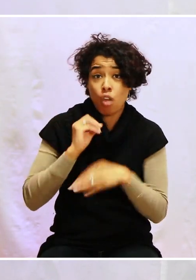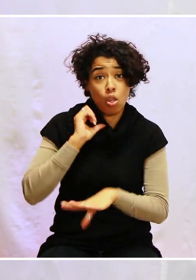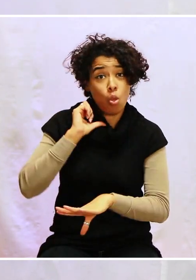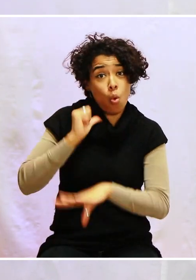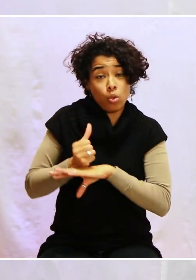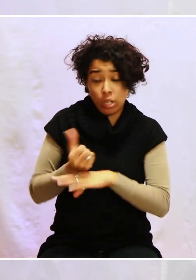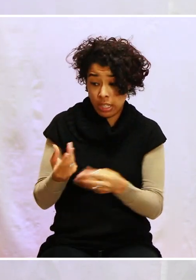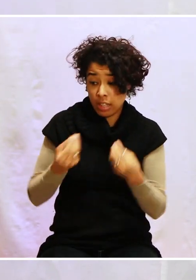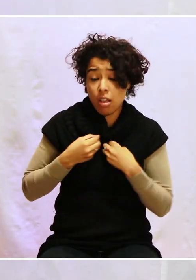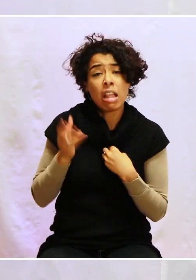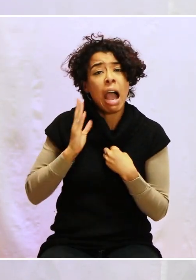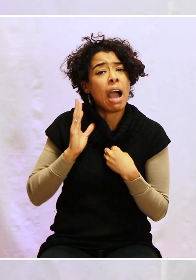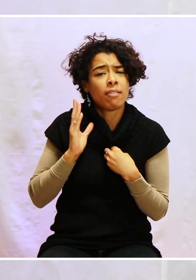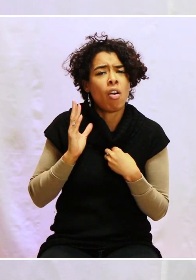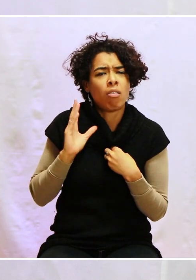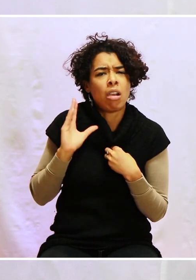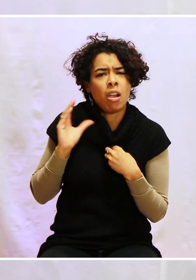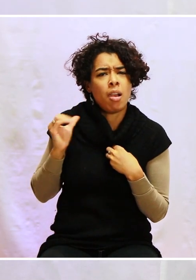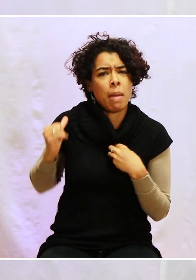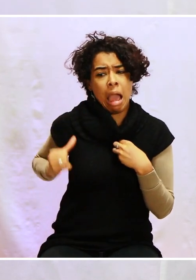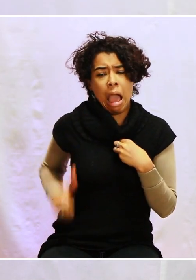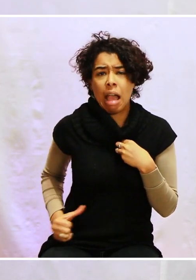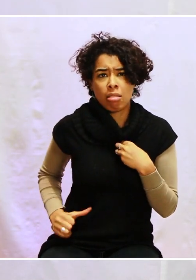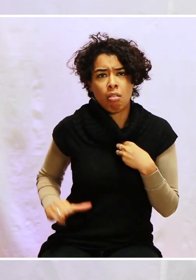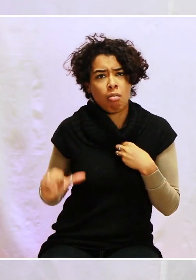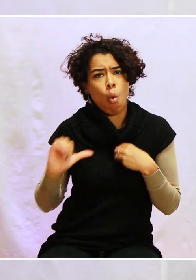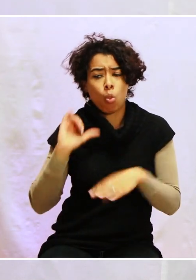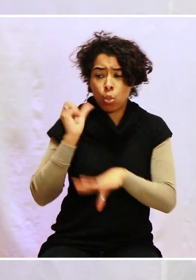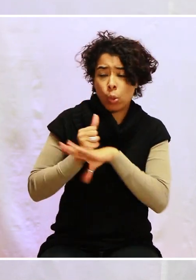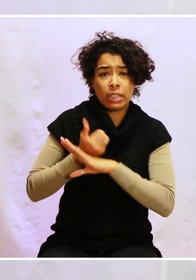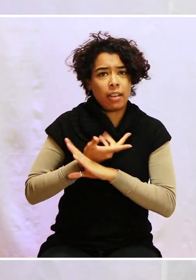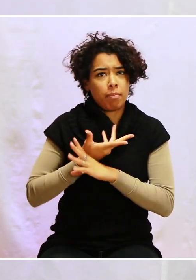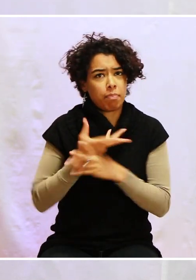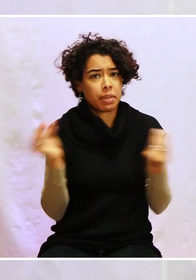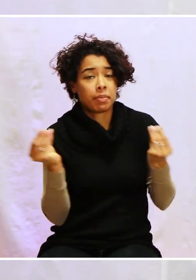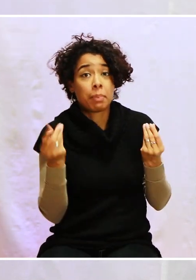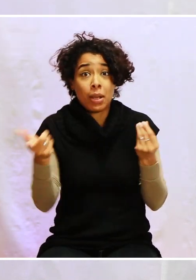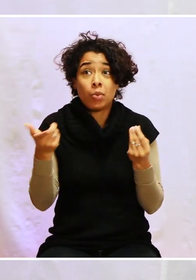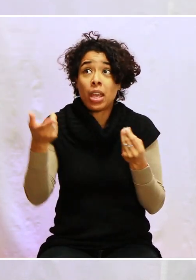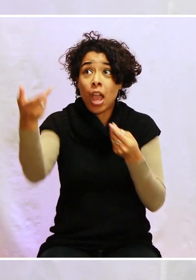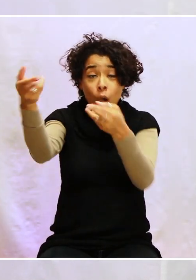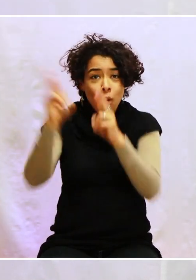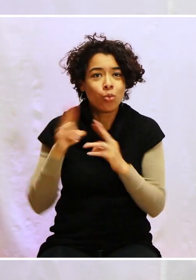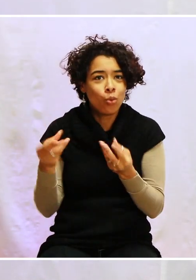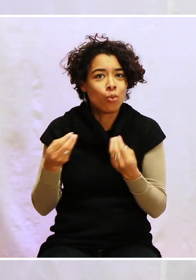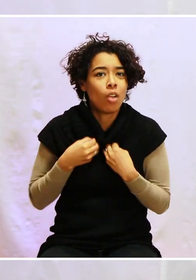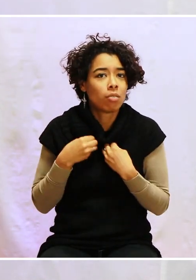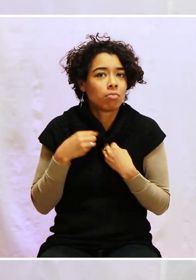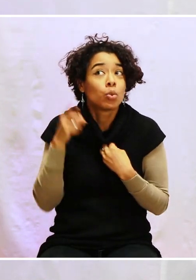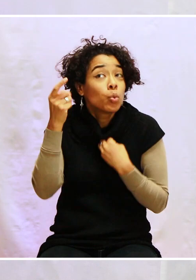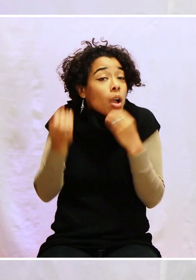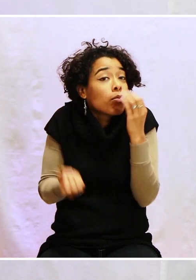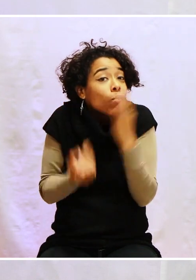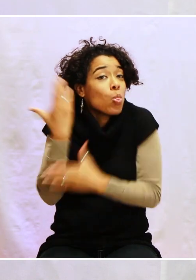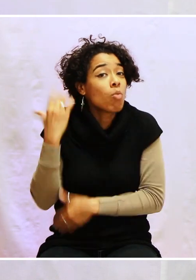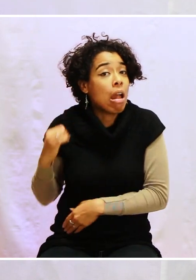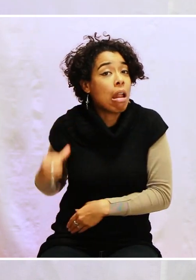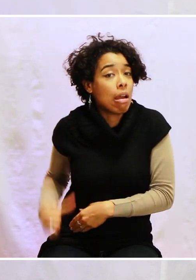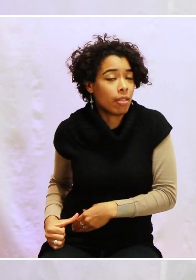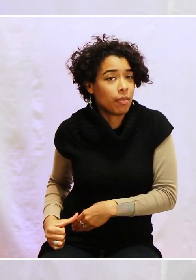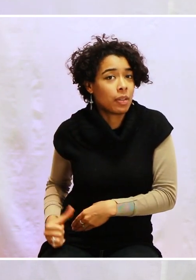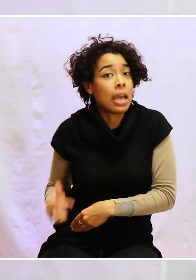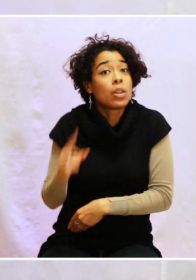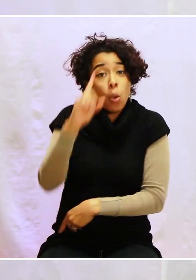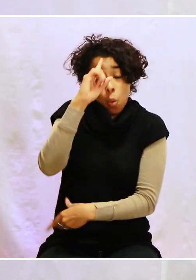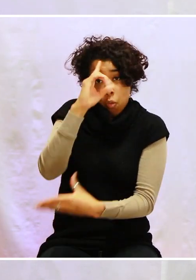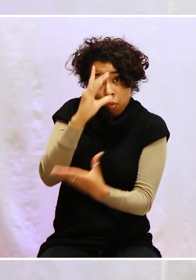maintenant qu'on avait perdue depuis Adam et Ève. Il est ce nouvel Adam. Et avec notre foi en